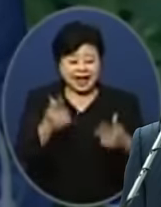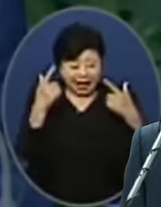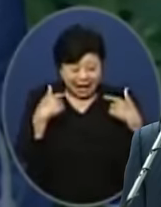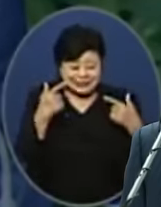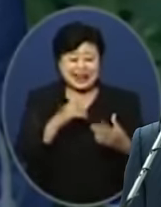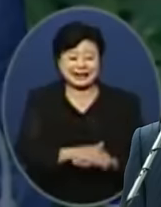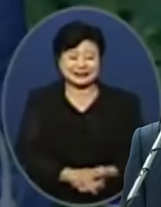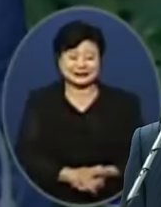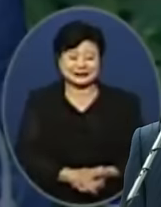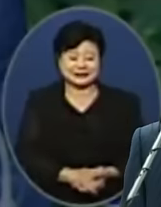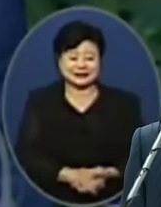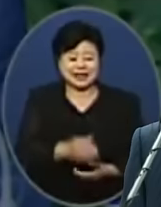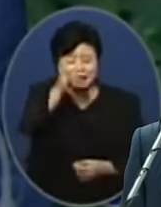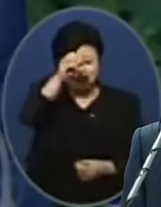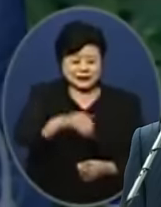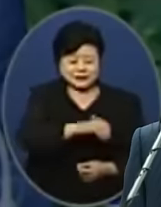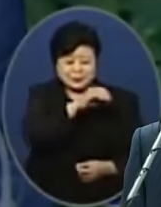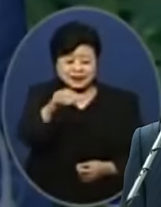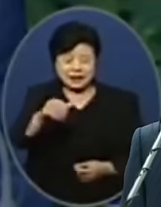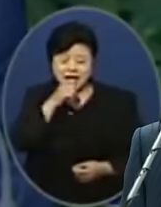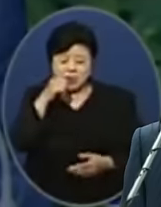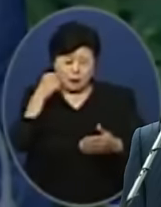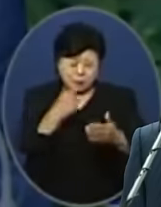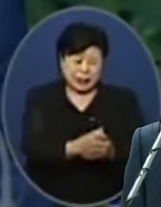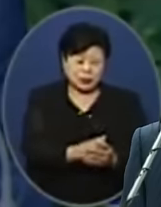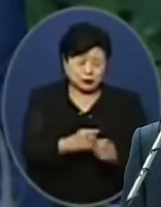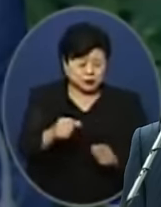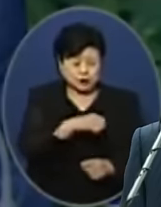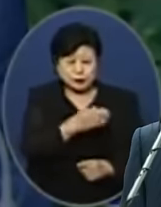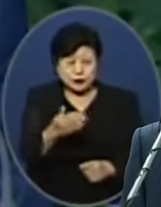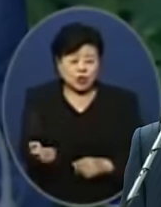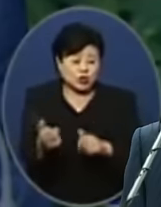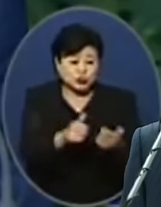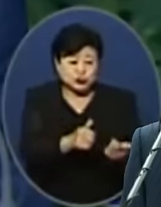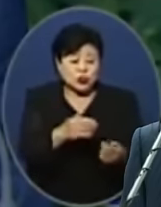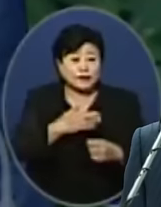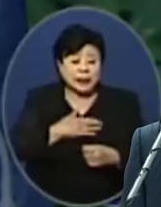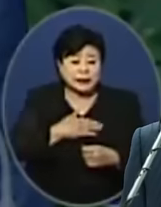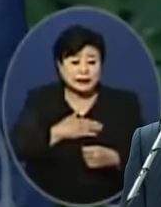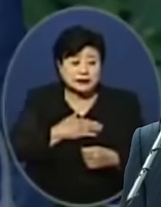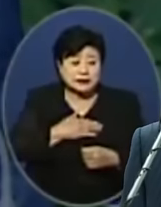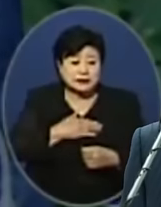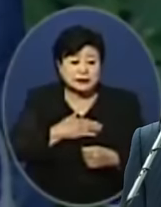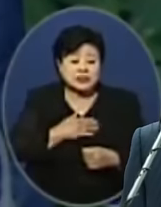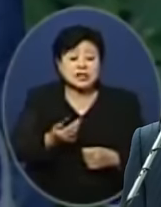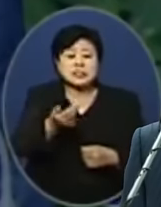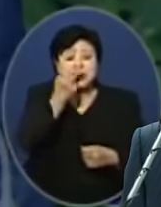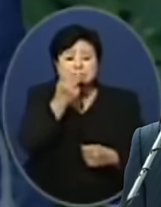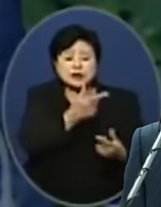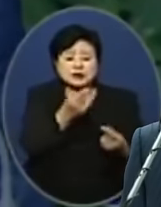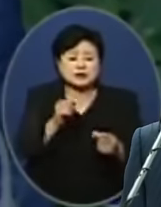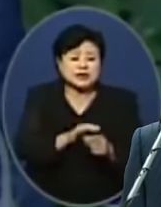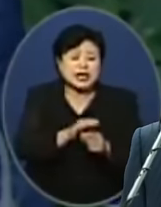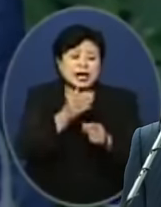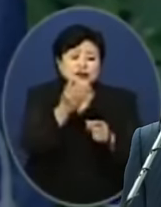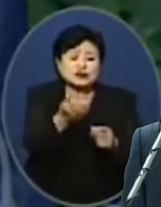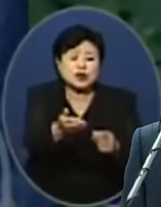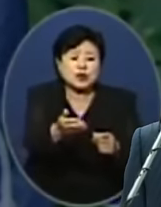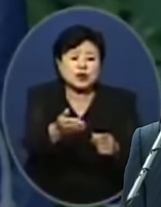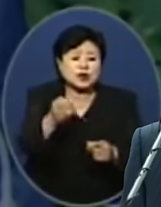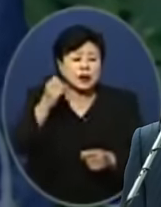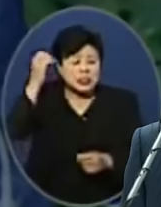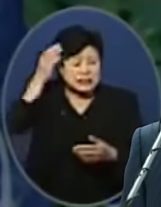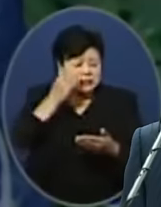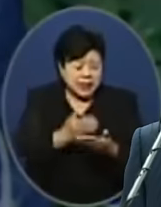항상 십자가에 못 박여 몸짓고 피 흘려 죽으심으로 나를 당신의 생명처럼 사랑한다는 것을 잊지